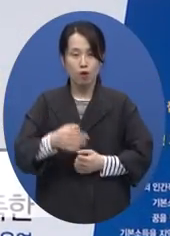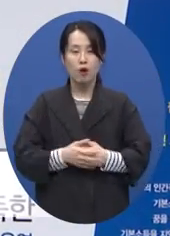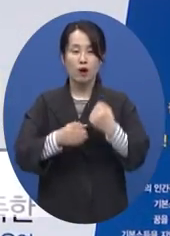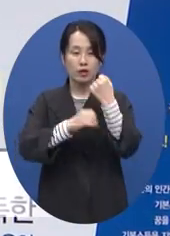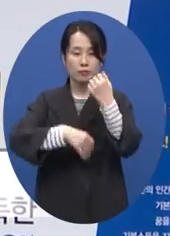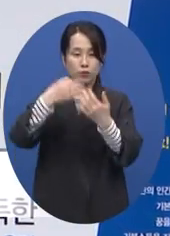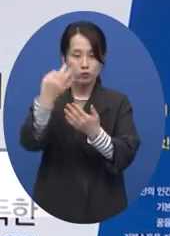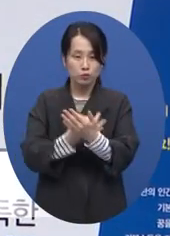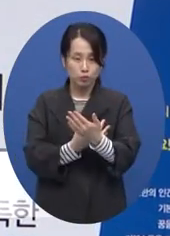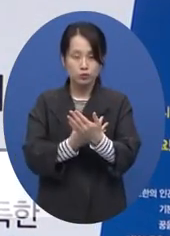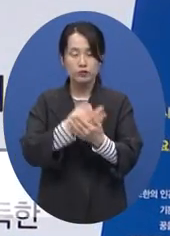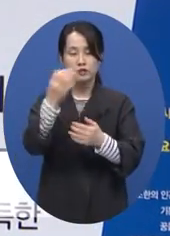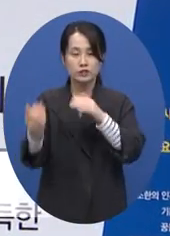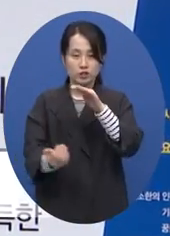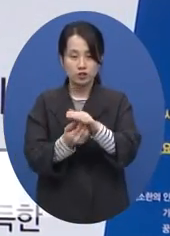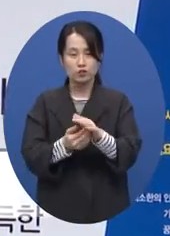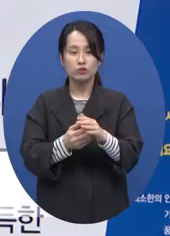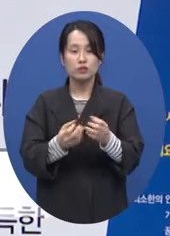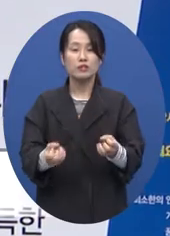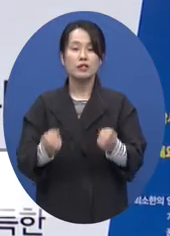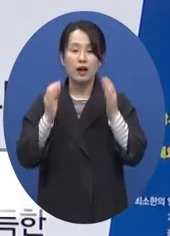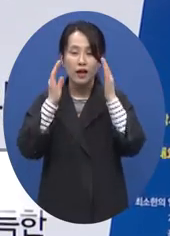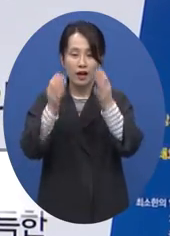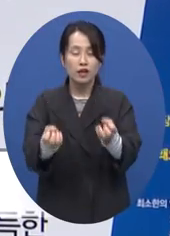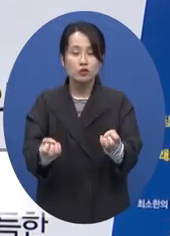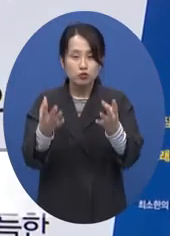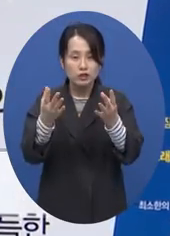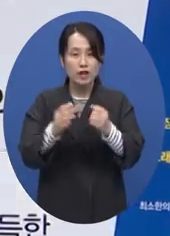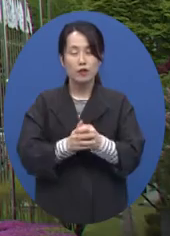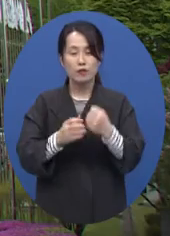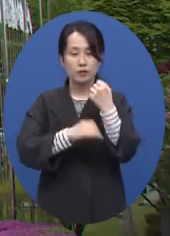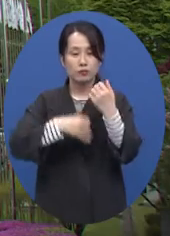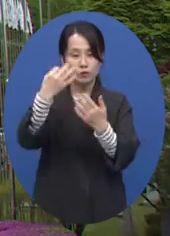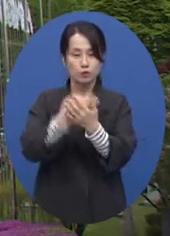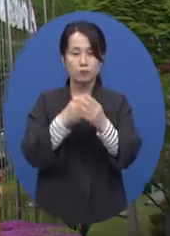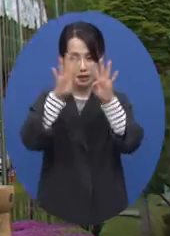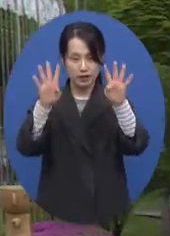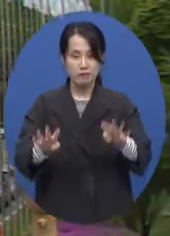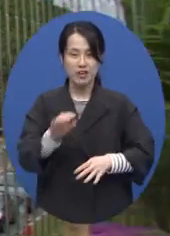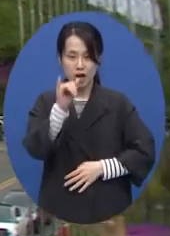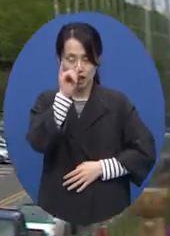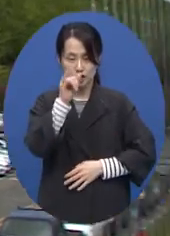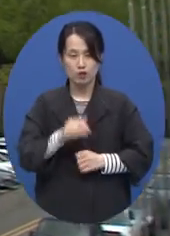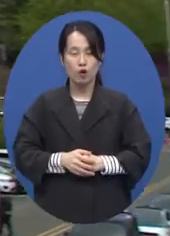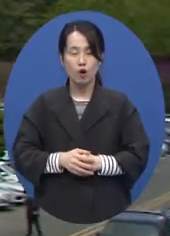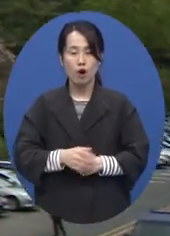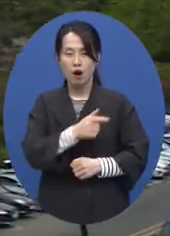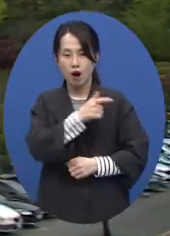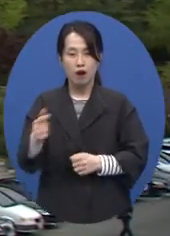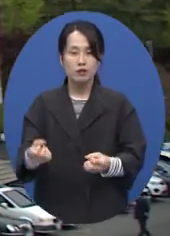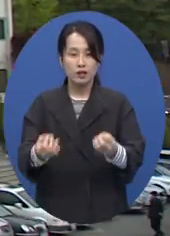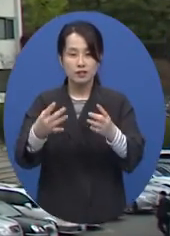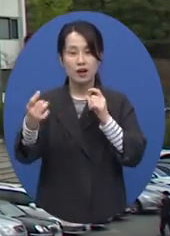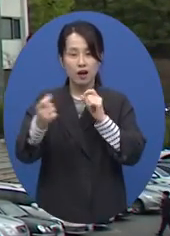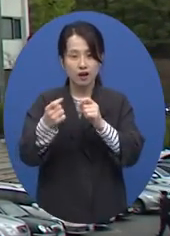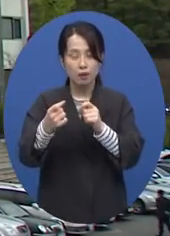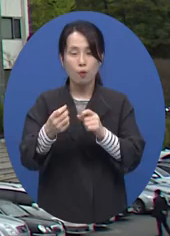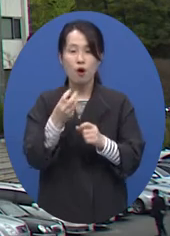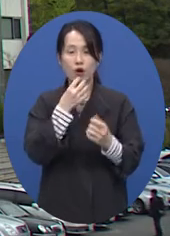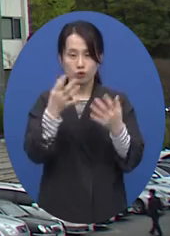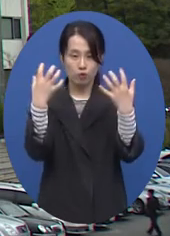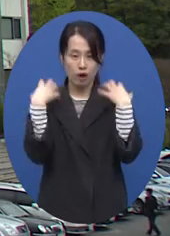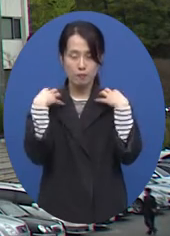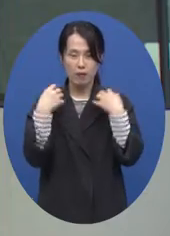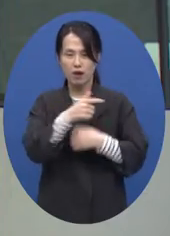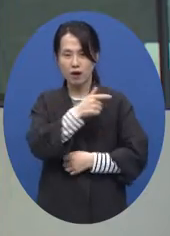실현을 향한 축제로 2019 대한민국 기본소득 박람회 를 엽니다 성대한 행사를 앞두고 경기도청 4 n 대형 현수막과